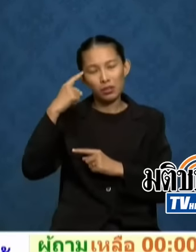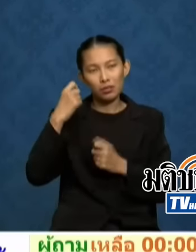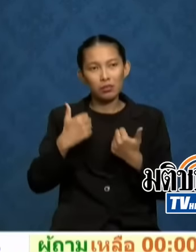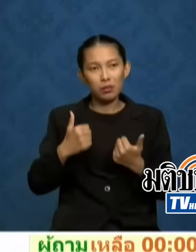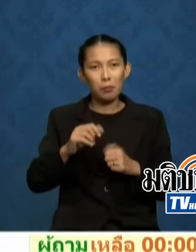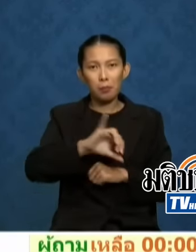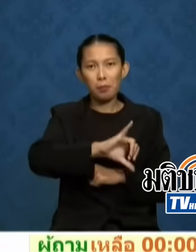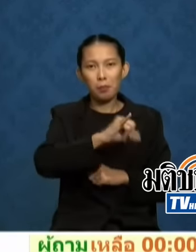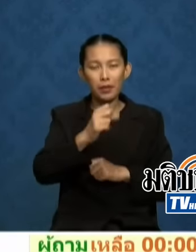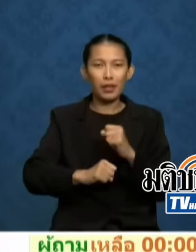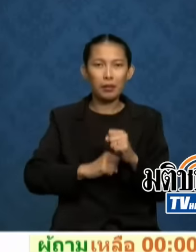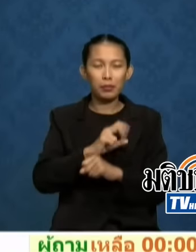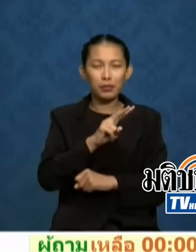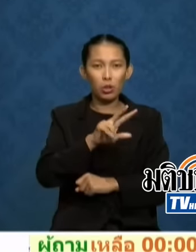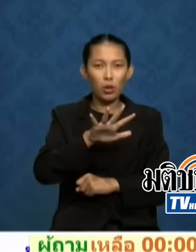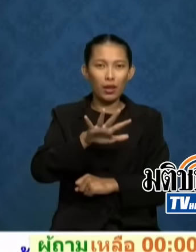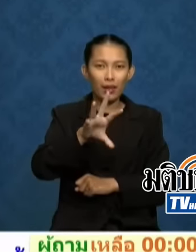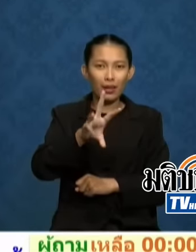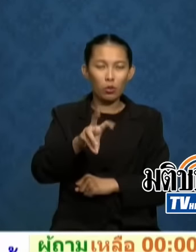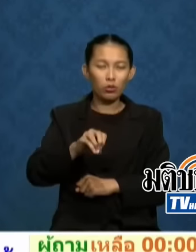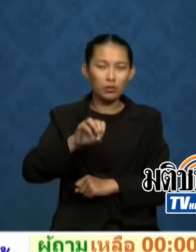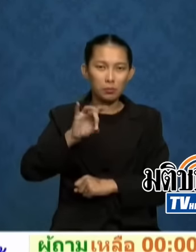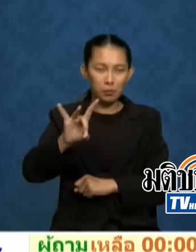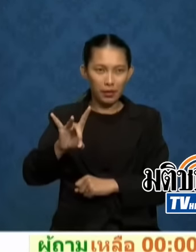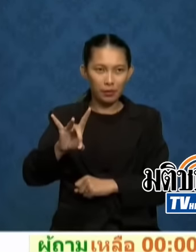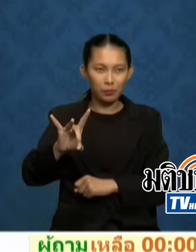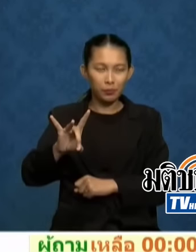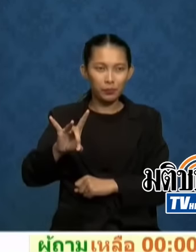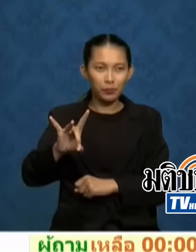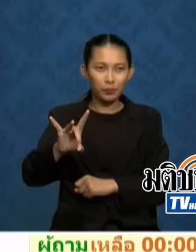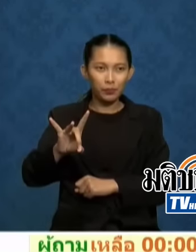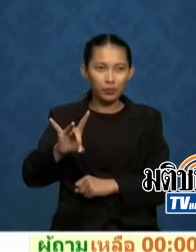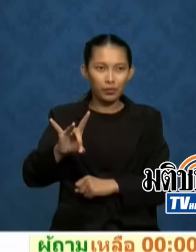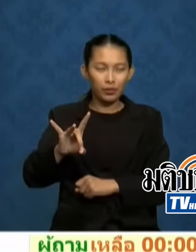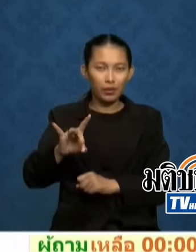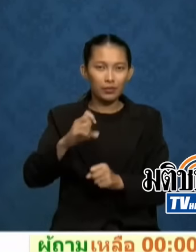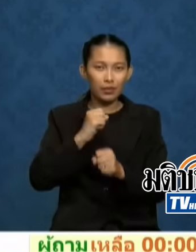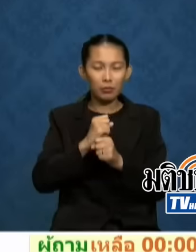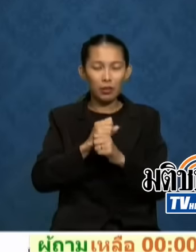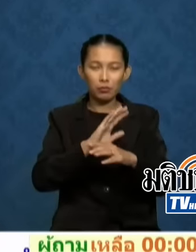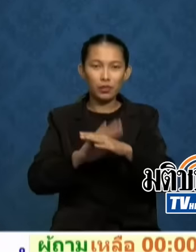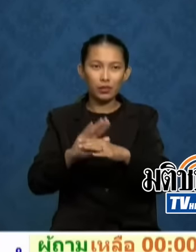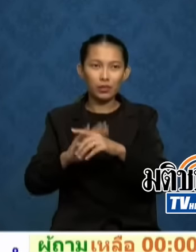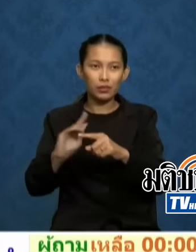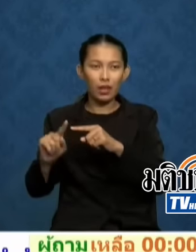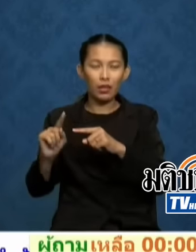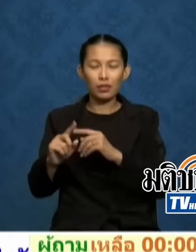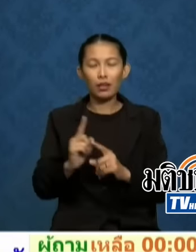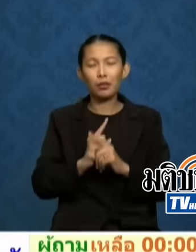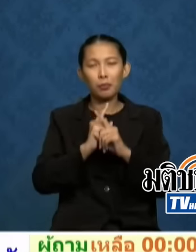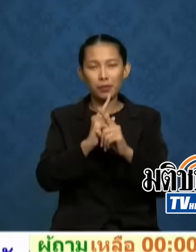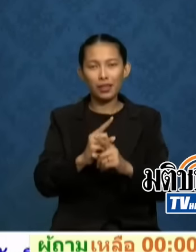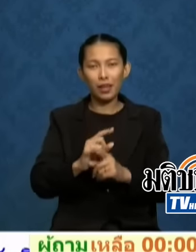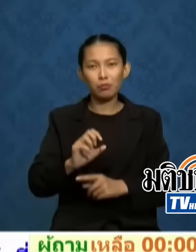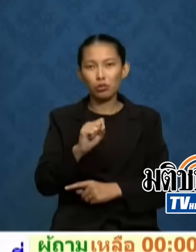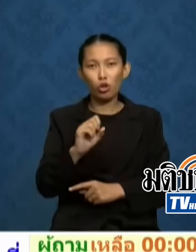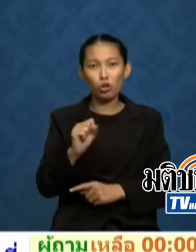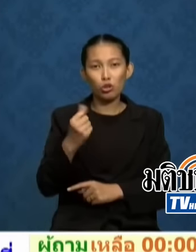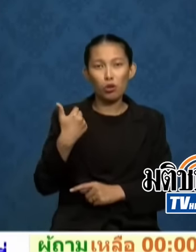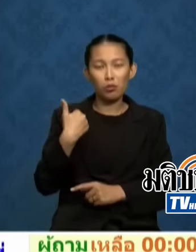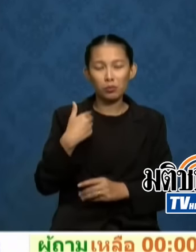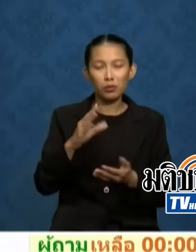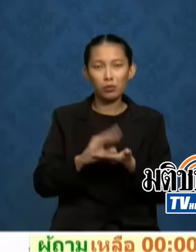ในปี2568เนี่ยนะครับก็การดำเนินการเรื่องการแจ้งเตือนก็จะเป็นไปตามที่ท่านสมาชิก